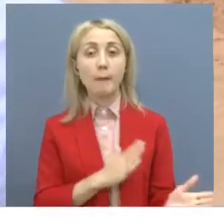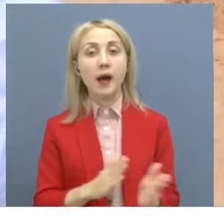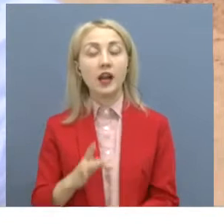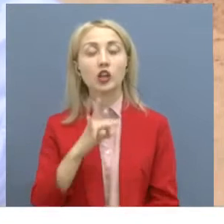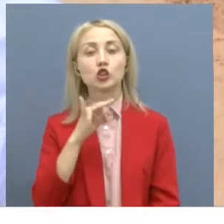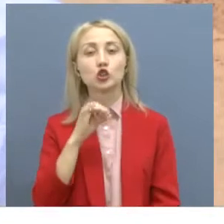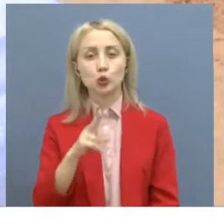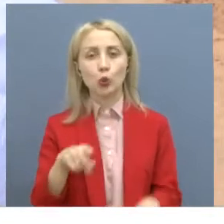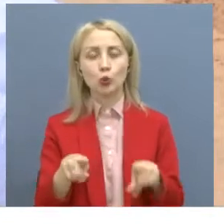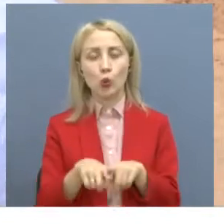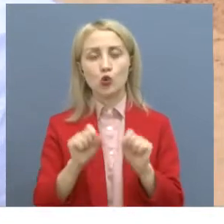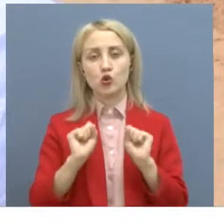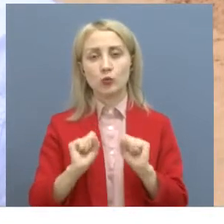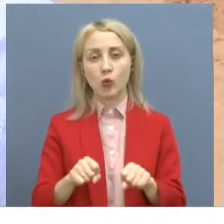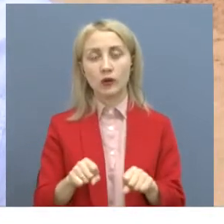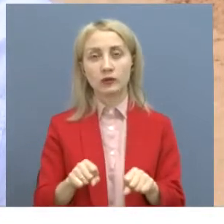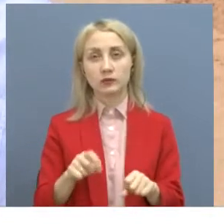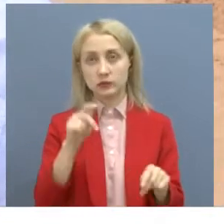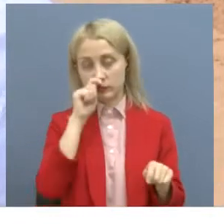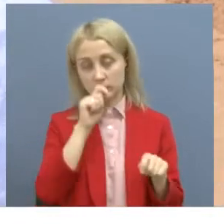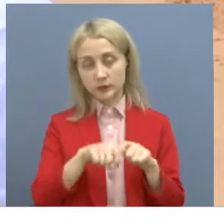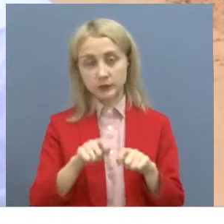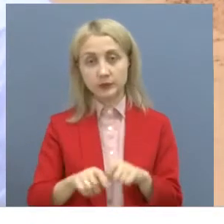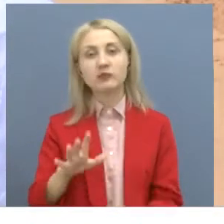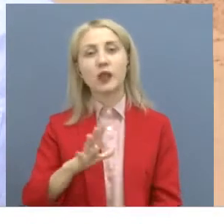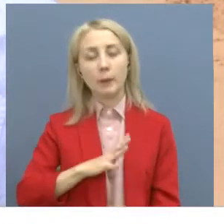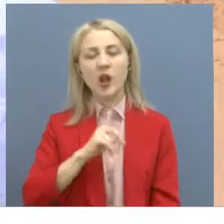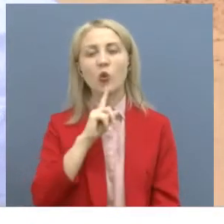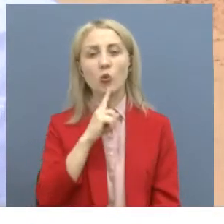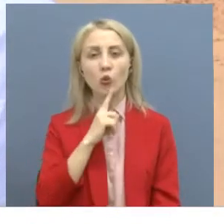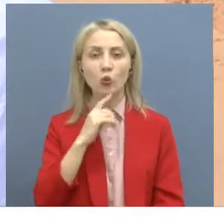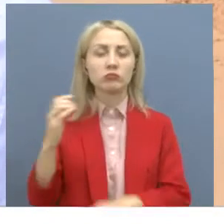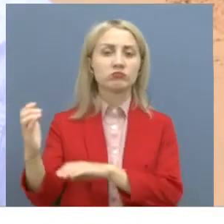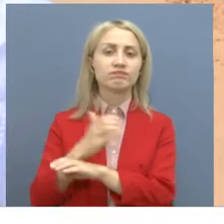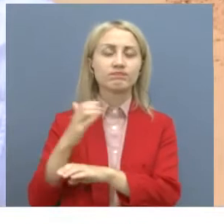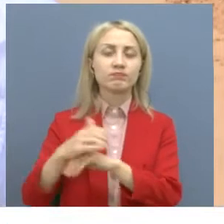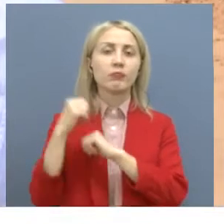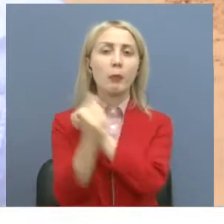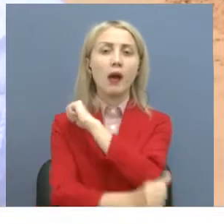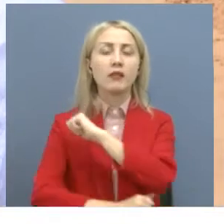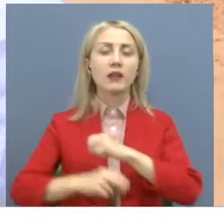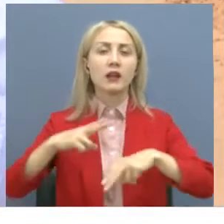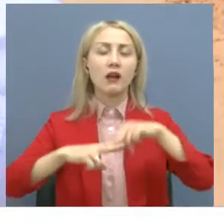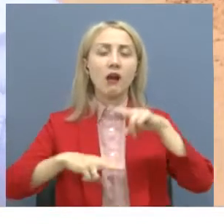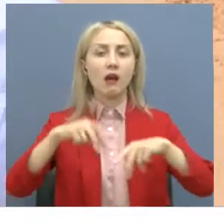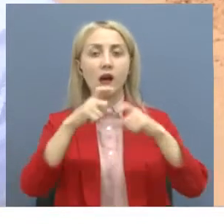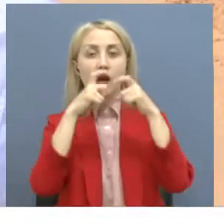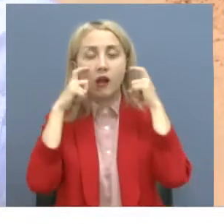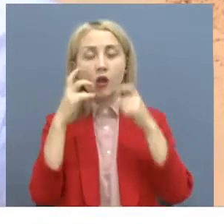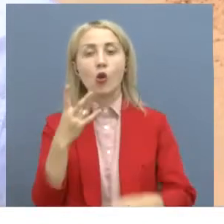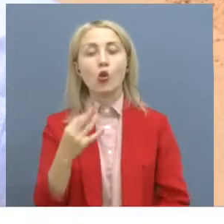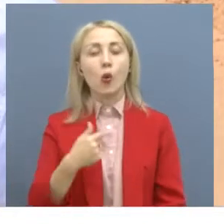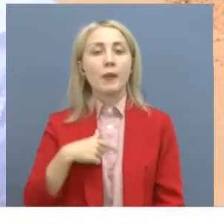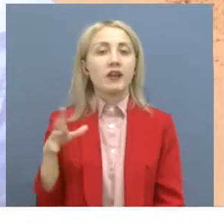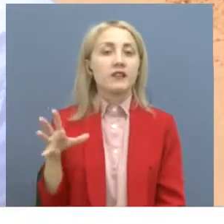кезінде құрылыс материалдарын жеткізуге байланысты мәселелер туындады. Бірақ біз құрылысты тоқтатпауға бар күш-жігерімізді салдық. Алғашқы жұмыс қарқынын